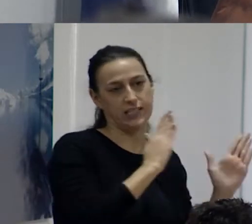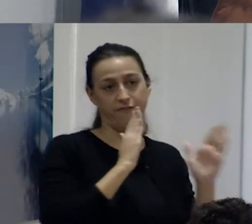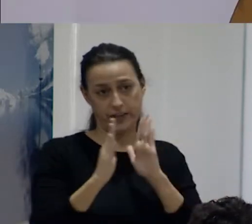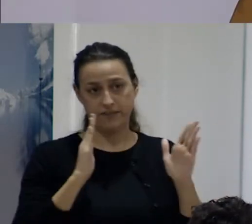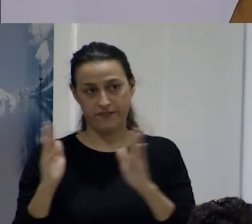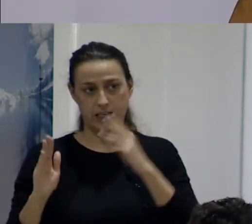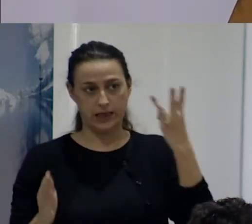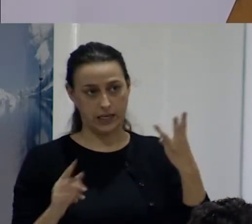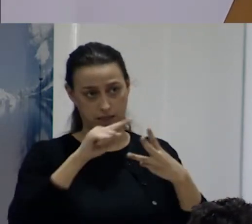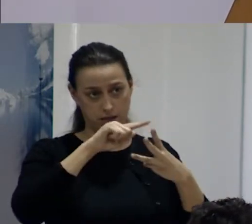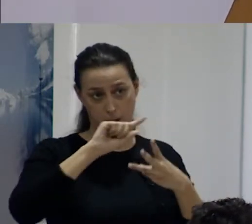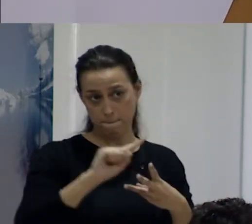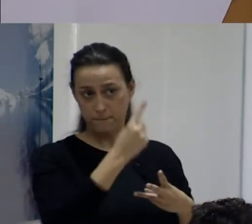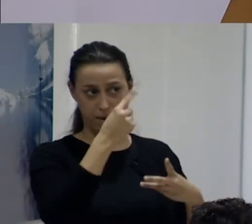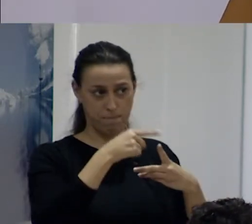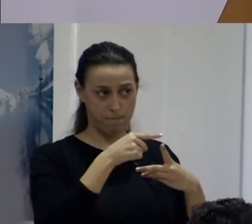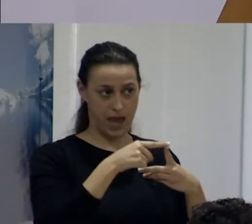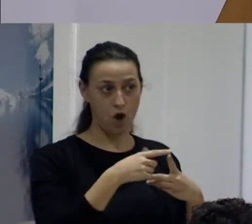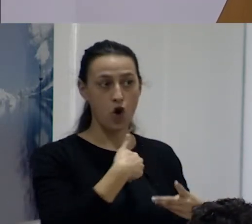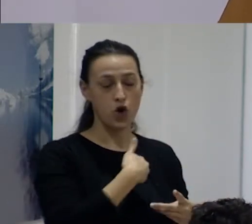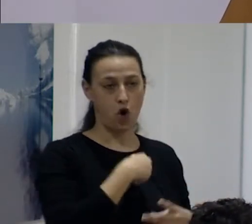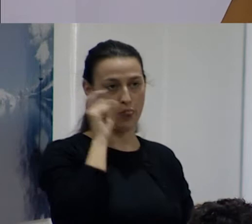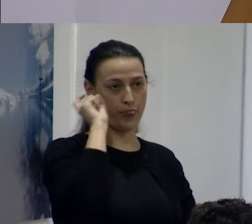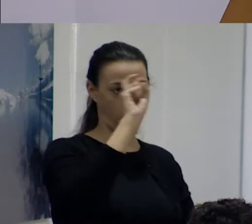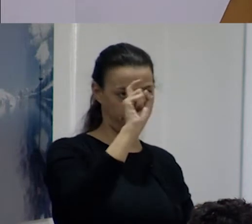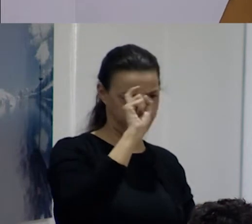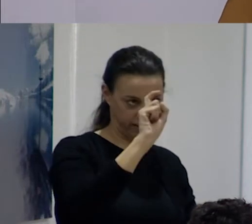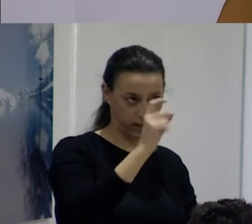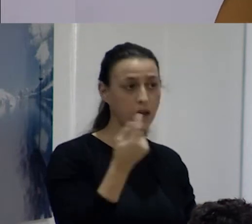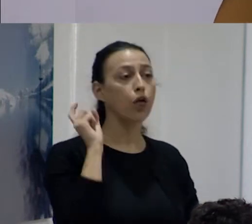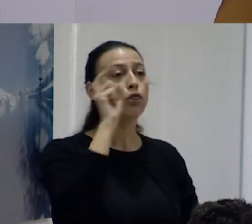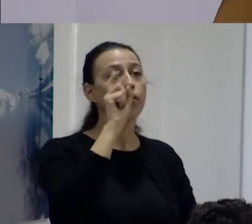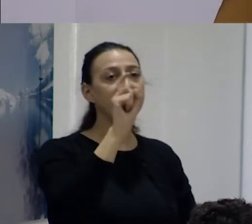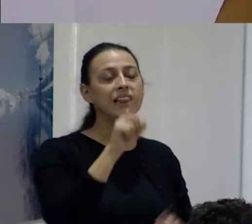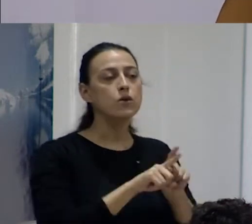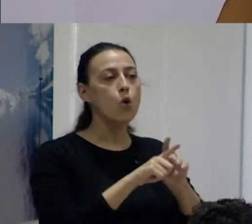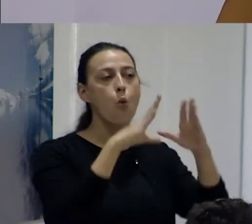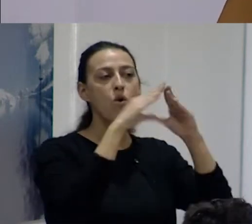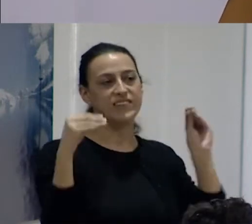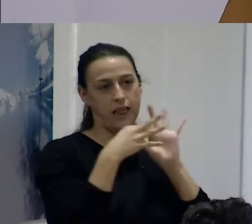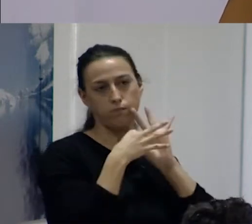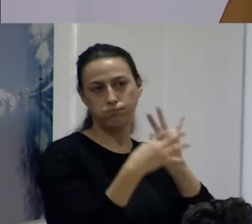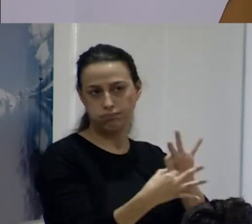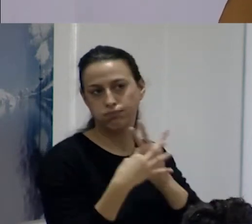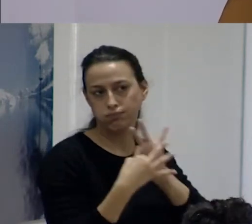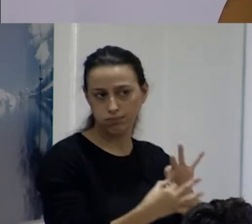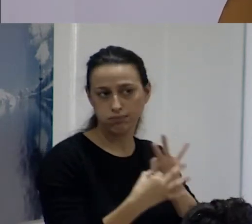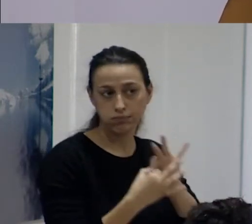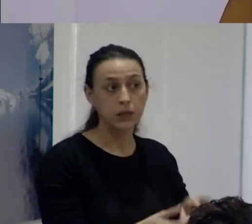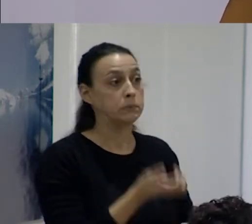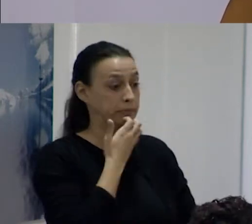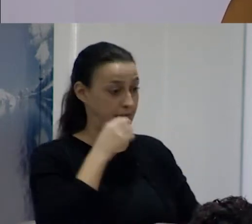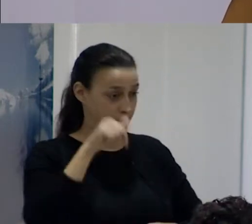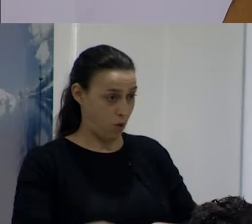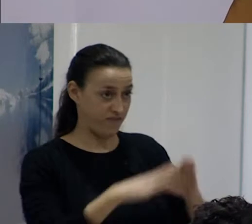primer abastaria la seva labor docent, docència sempre universitària. De fet, la Universitat